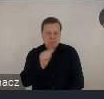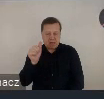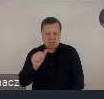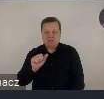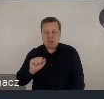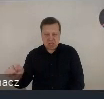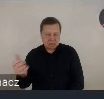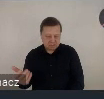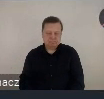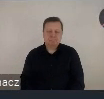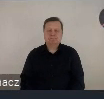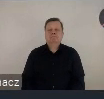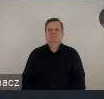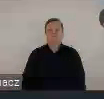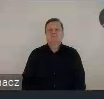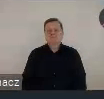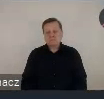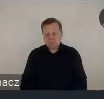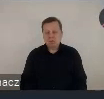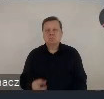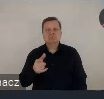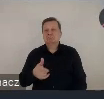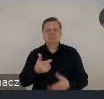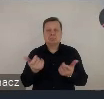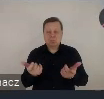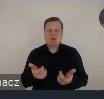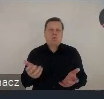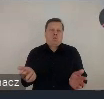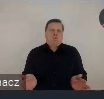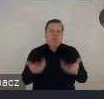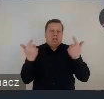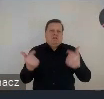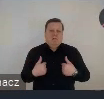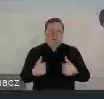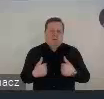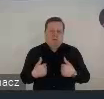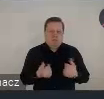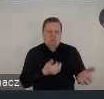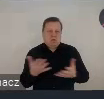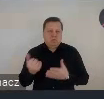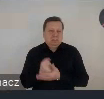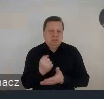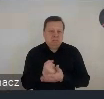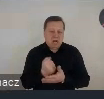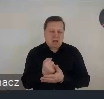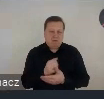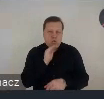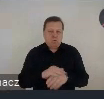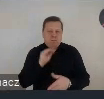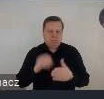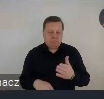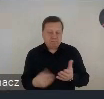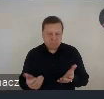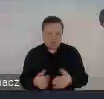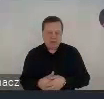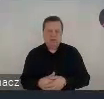nazwiska. No, wtedy to bardzo ułatwia sprawę zarówno nam, jak i państwu, dlatego że wtedy już